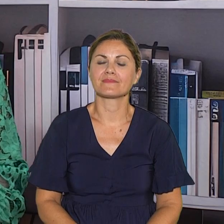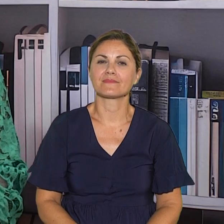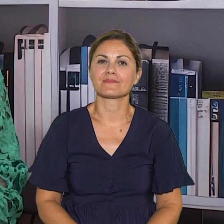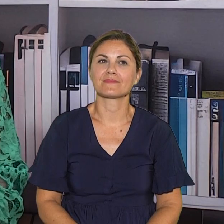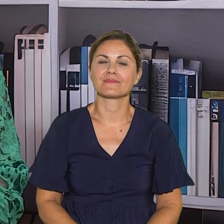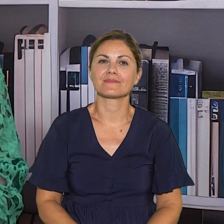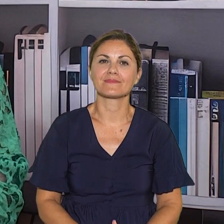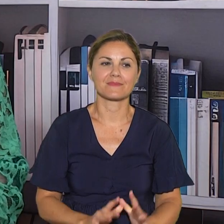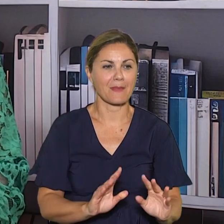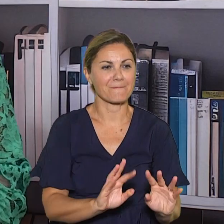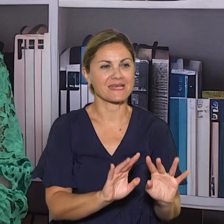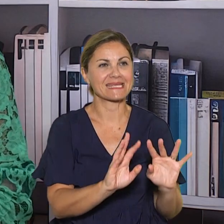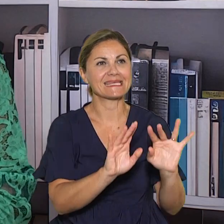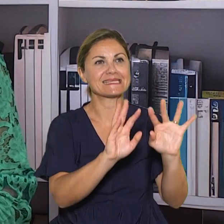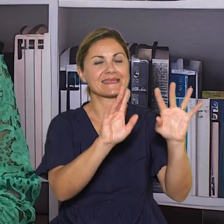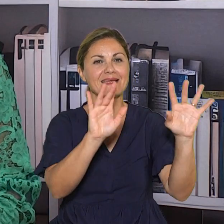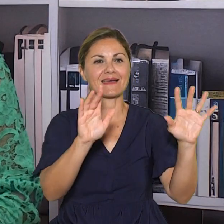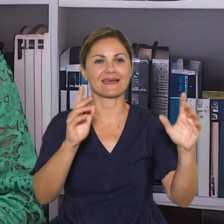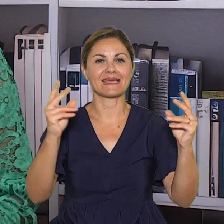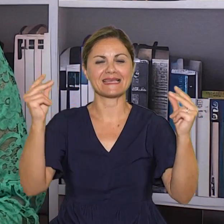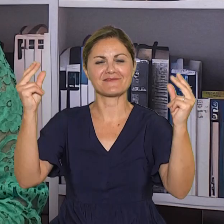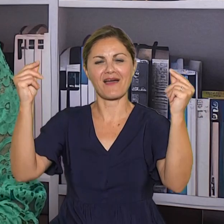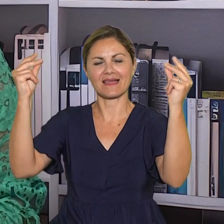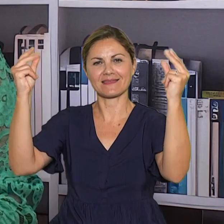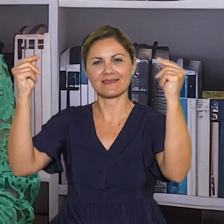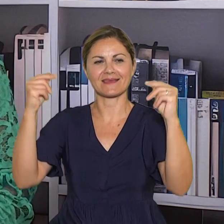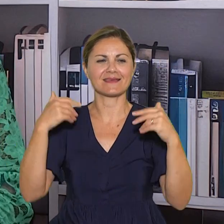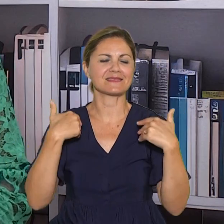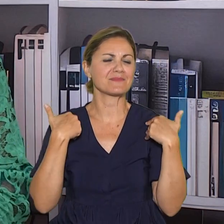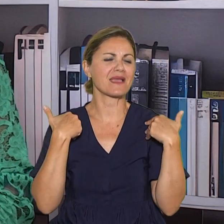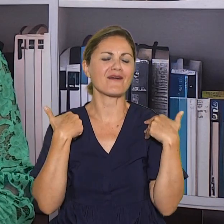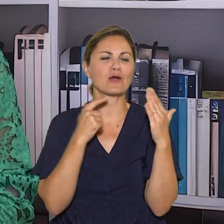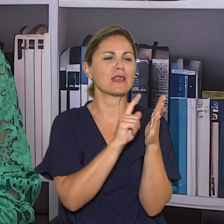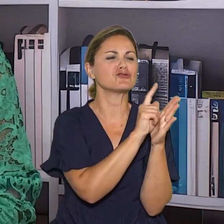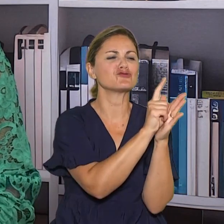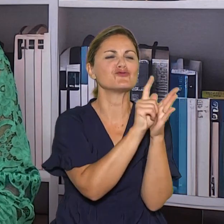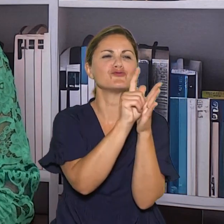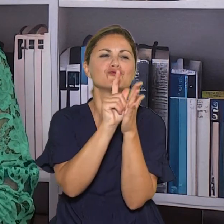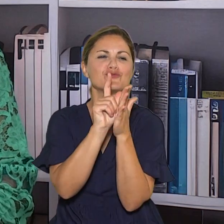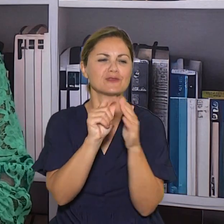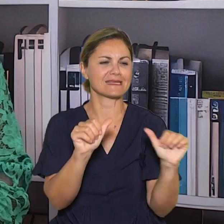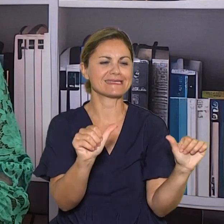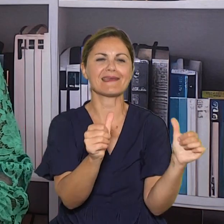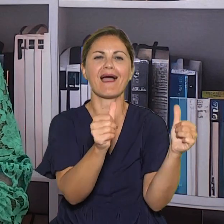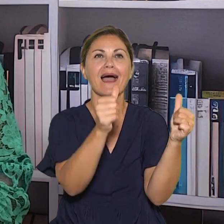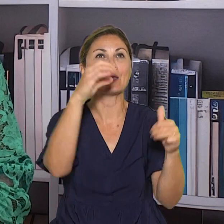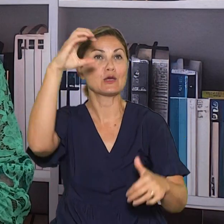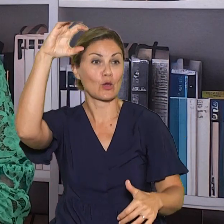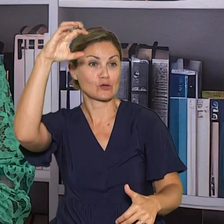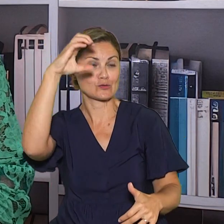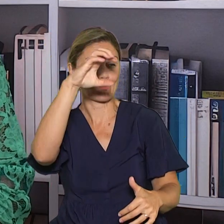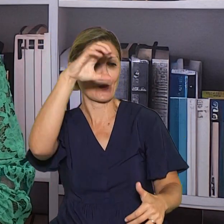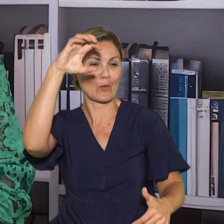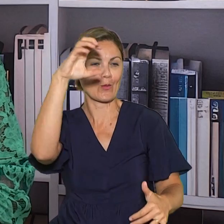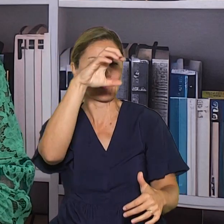sjećanju. Brnistra i svati. Ća sam ja Brnistru volila, Ča se ko sunce zlatila, sičan